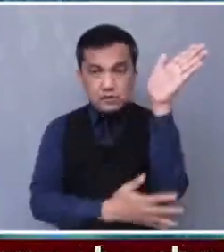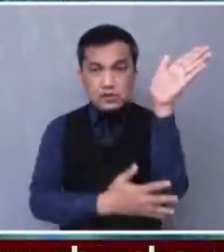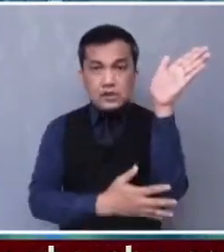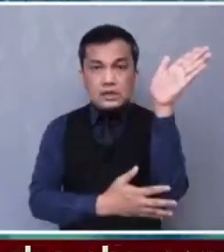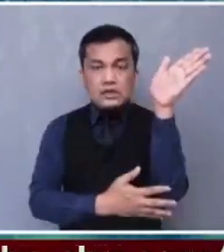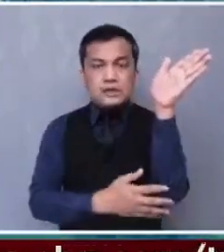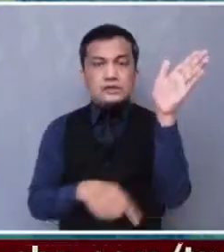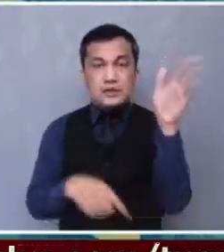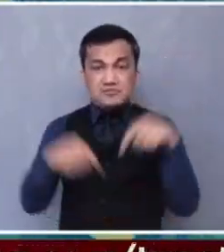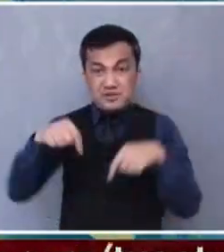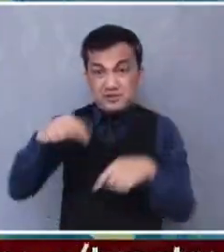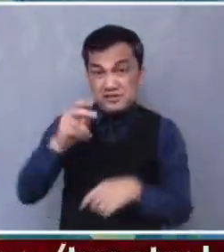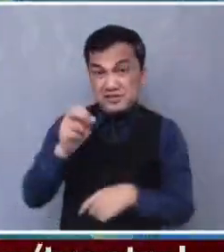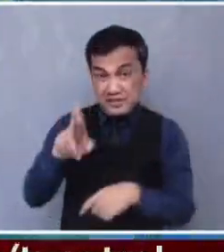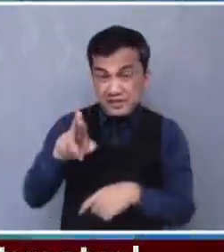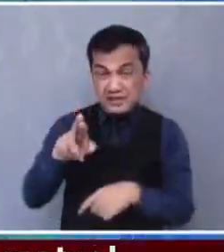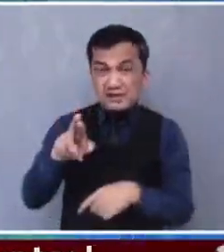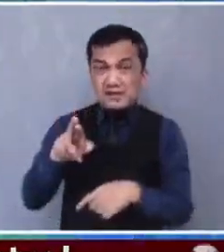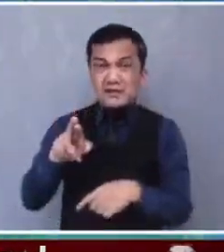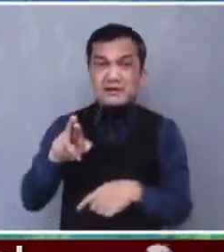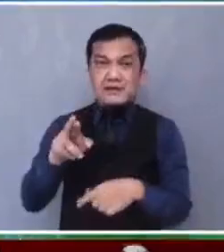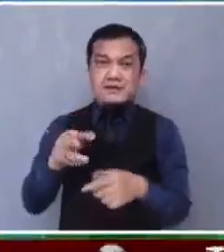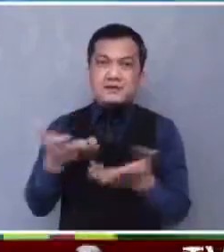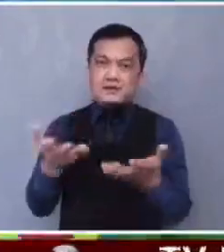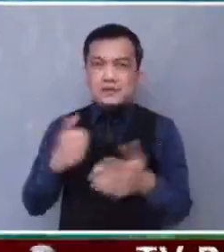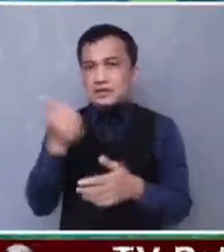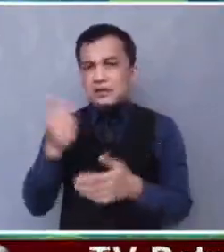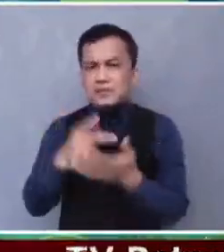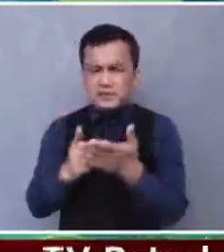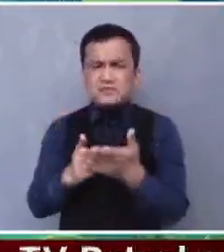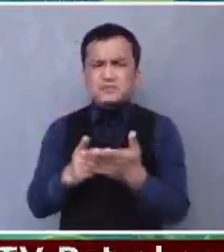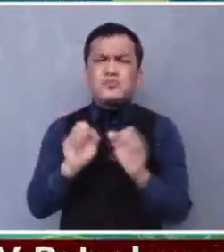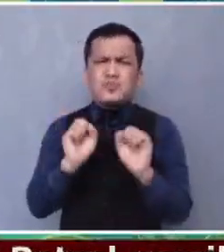Metro Manila at nalalabing bahagi ng bansa, may tsansa pa rin ng